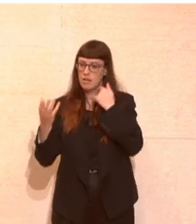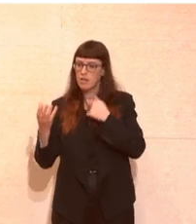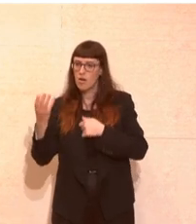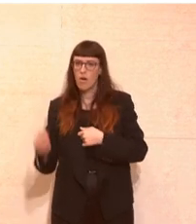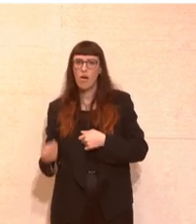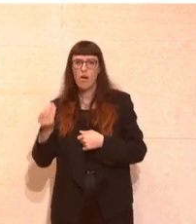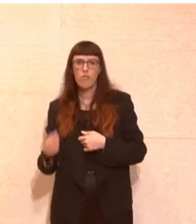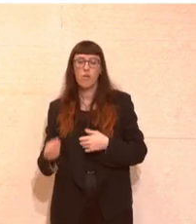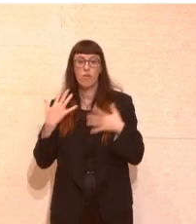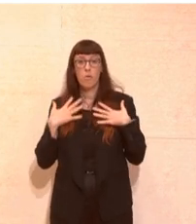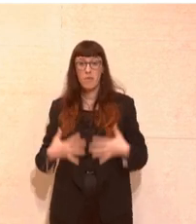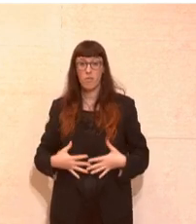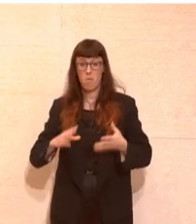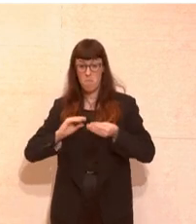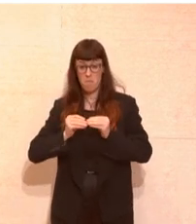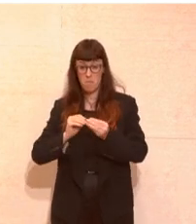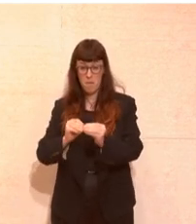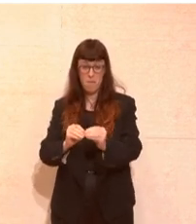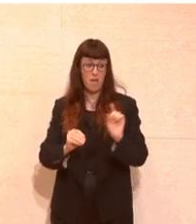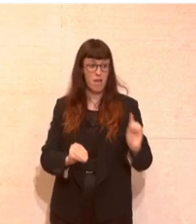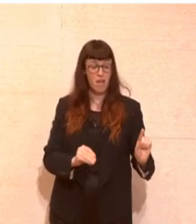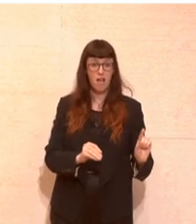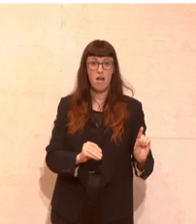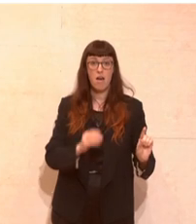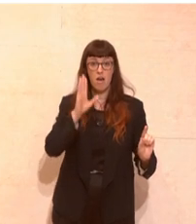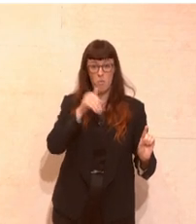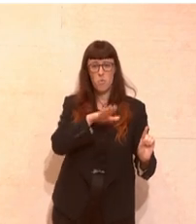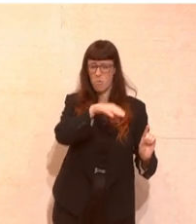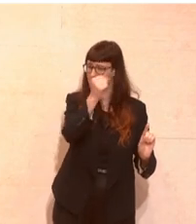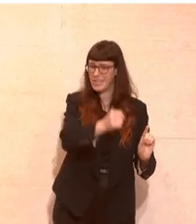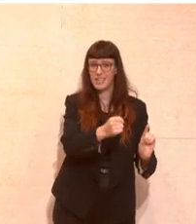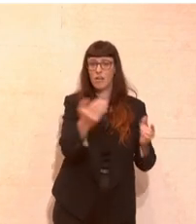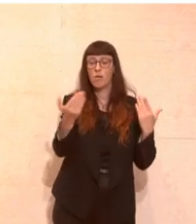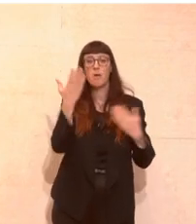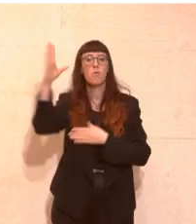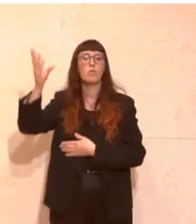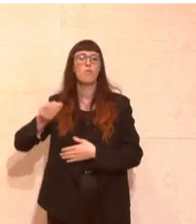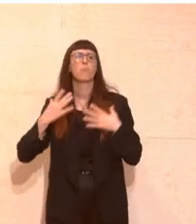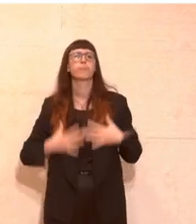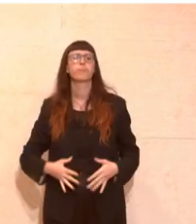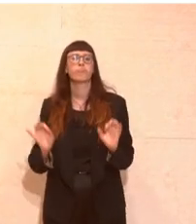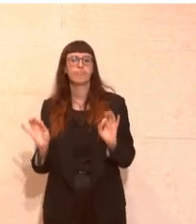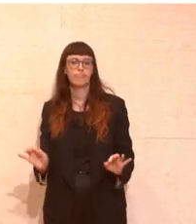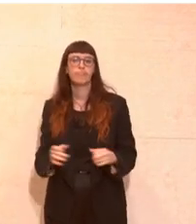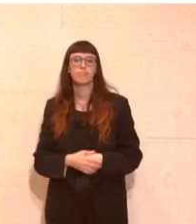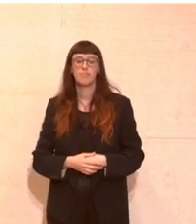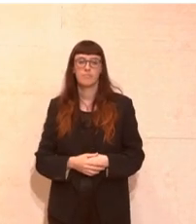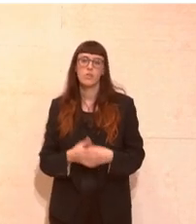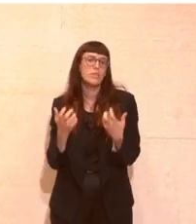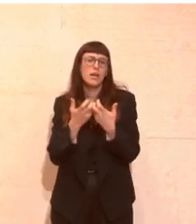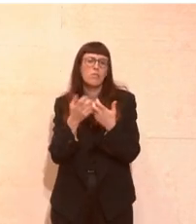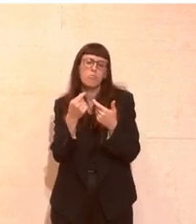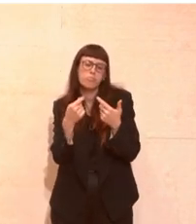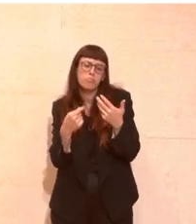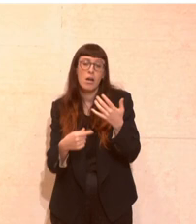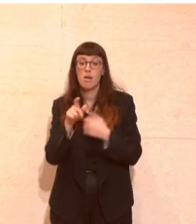de problèmes, comportements problématiques et ceux qui n'en avaient pas. Et c'est juste pour vous illustrer avec quelques exemples, parce qu'il y a un champ de